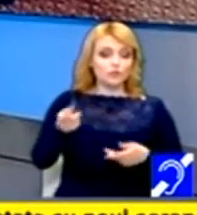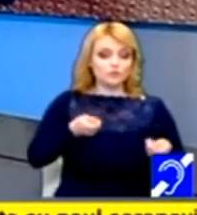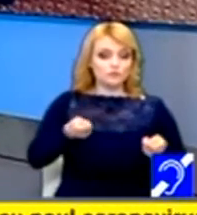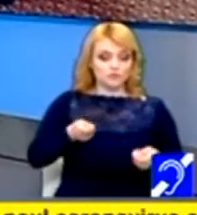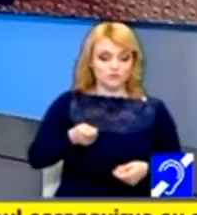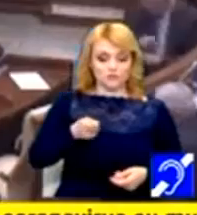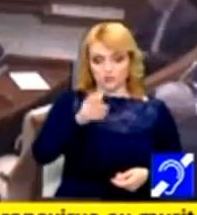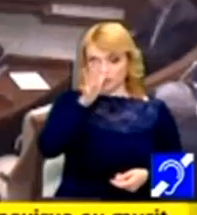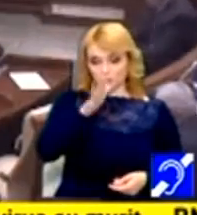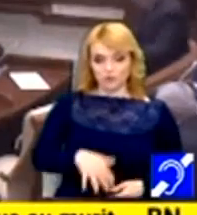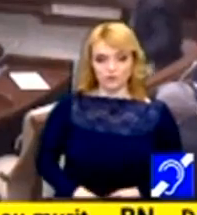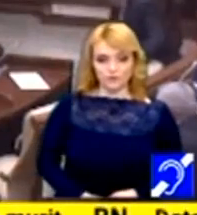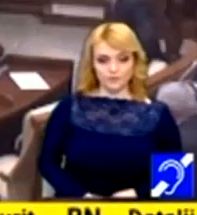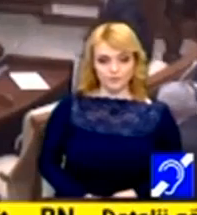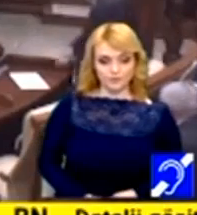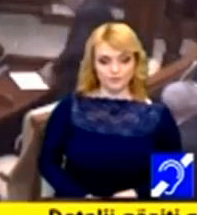executivului.